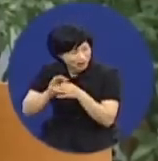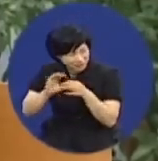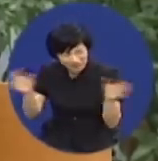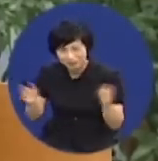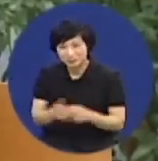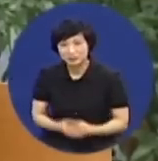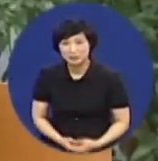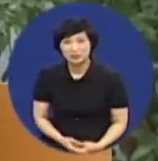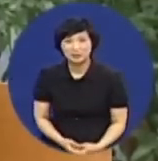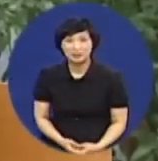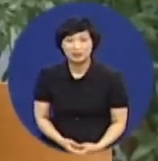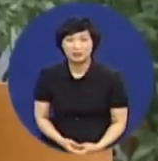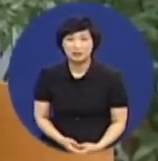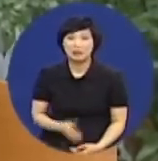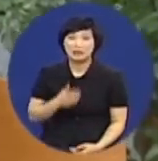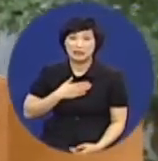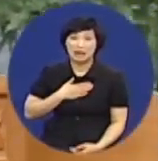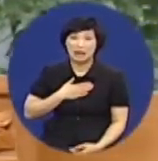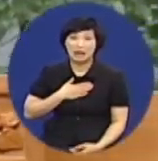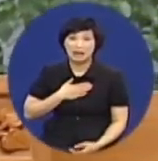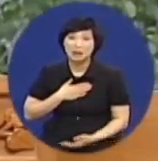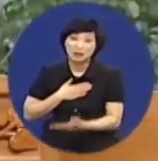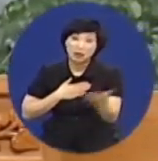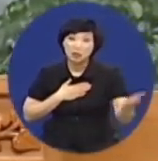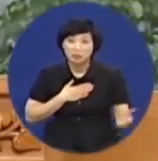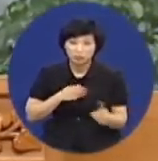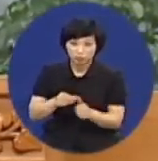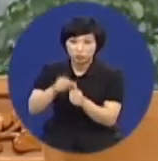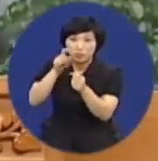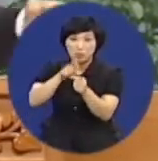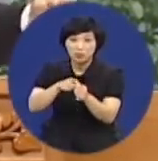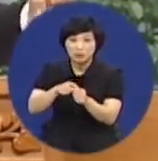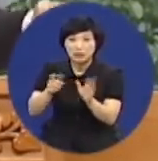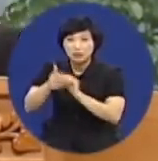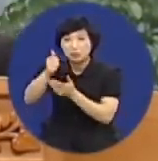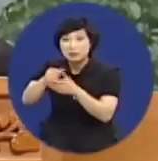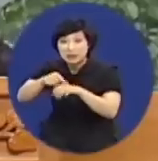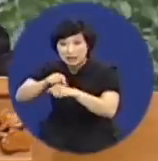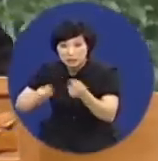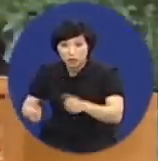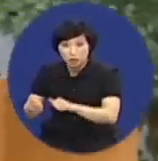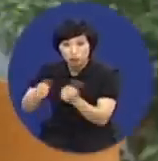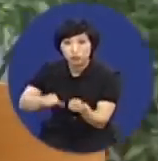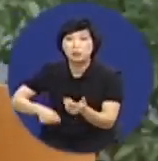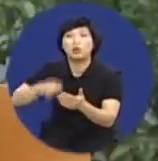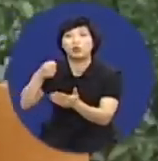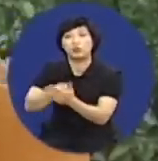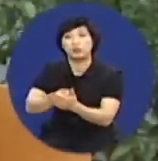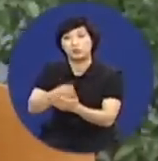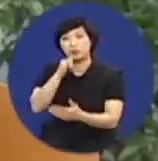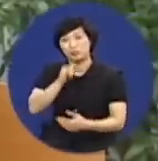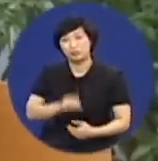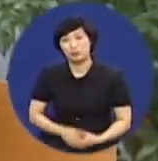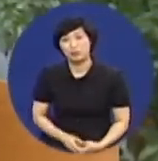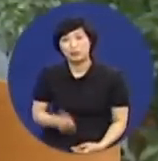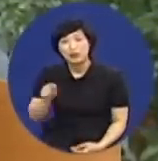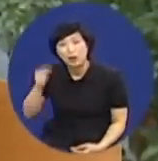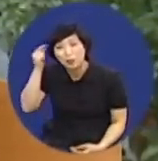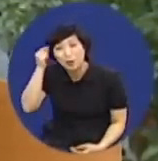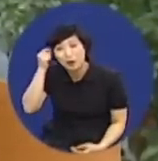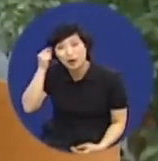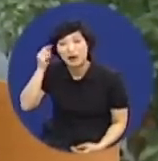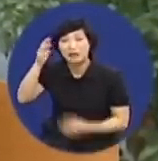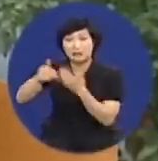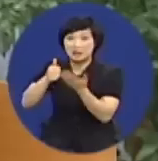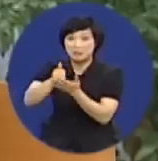場も考えず、私を救うために肉を裂いて死ぬことを選びました。これ